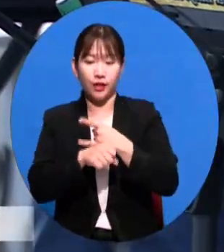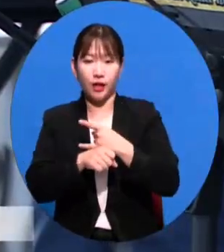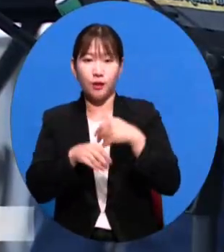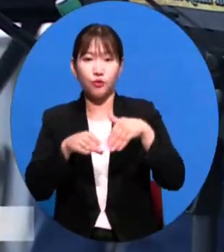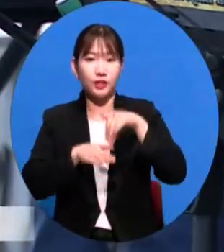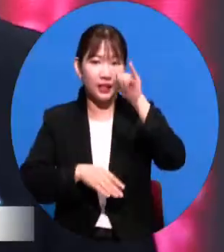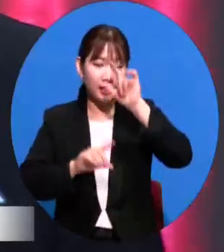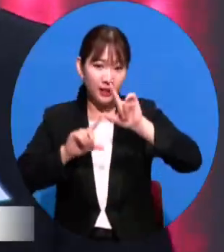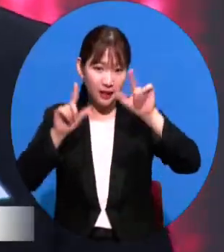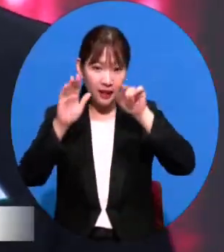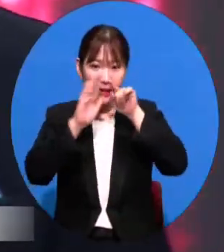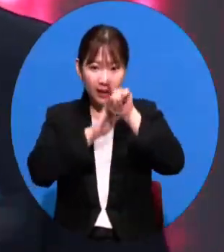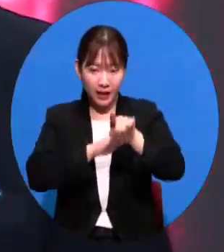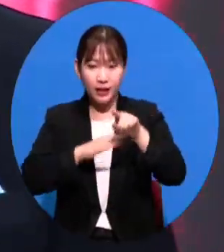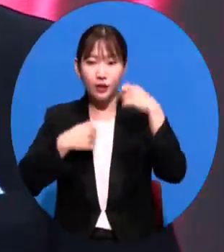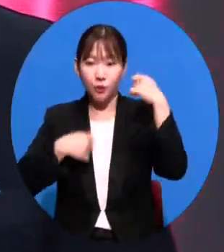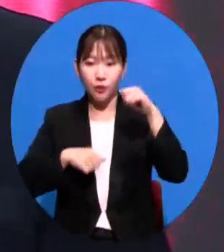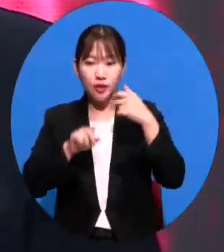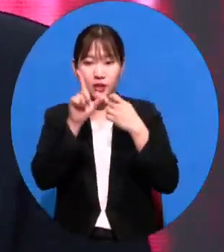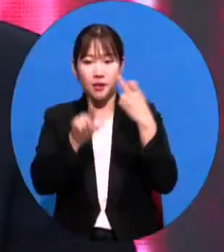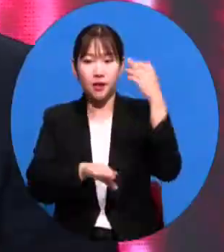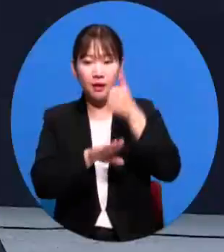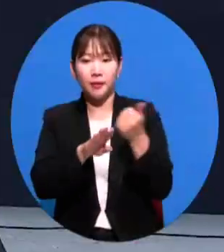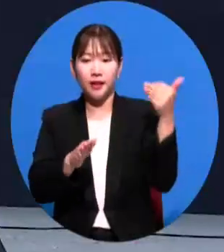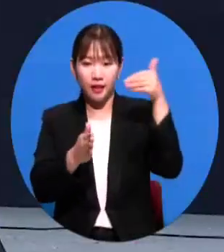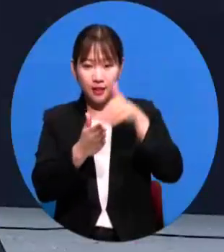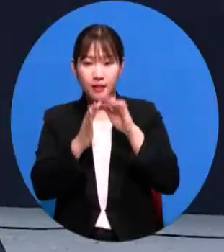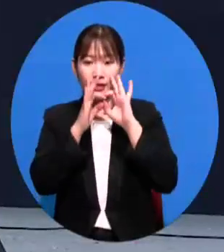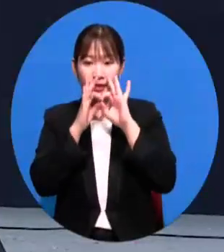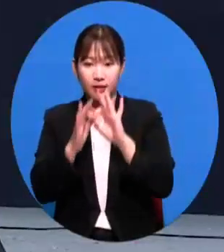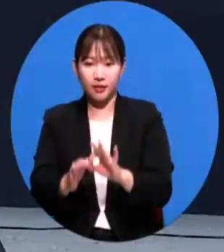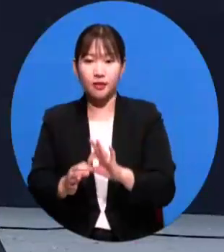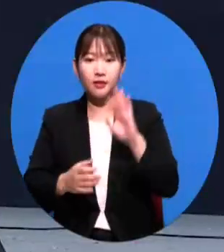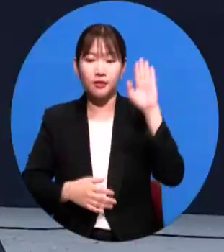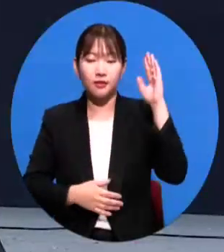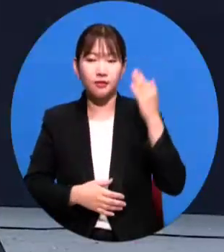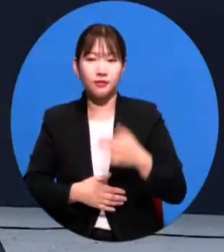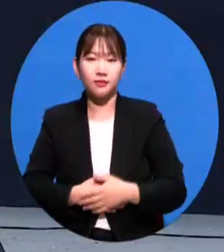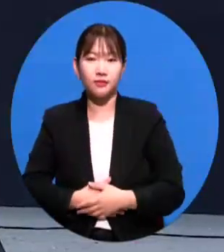찾아가는 실버 마이크 공연은 올 연말까지 계속됩니다. MBC 뉴스 박종호입니다.